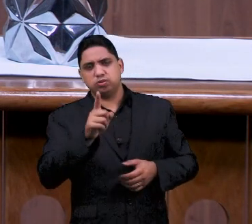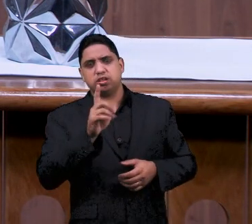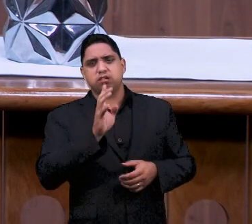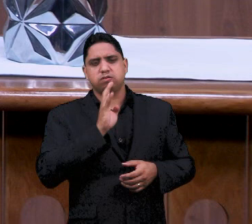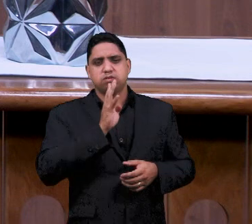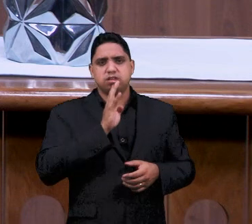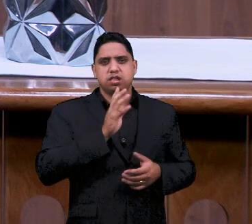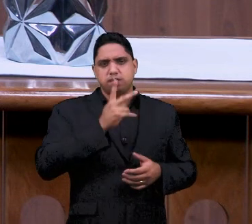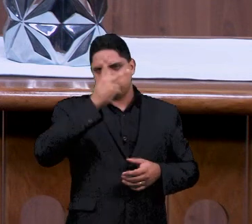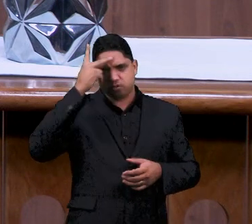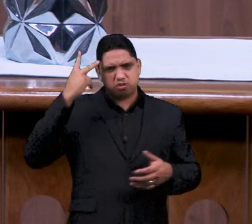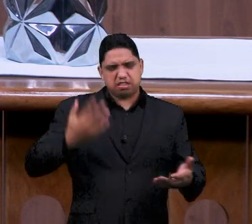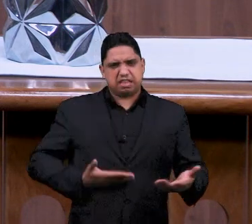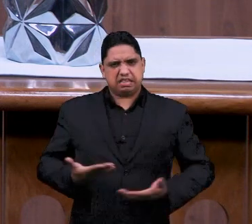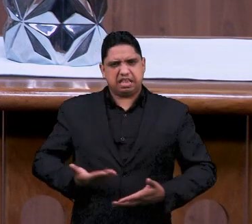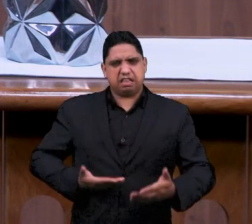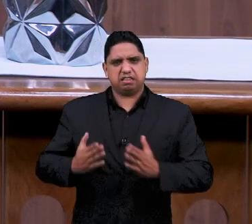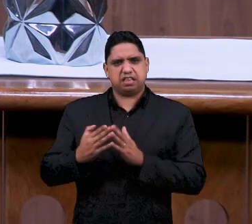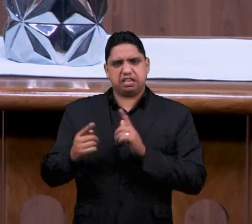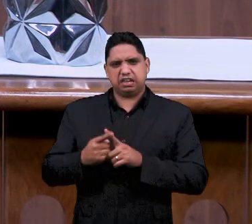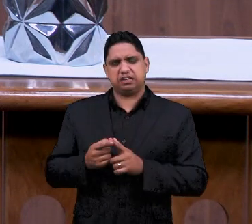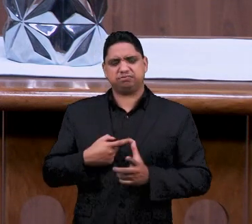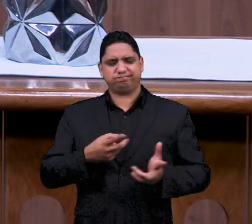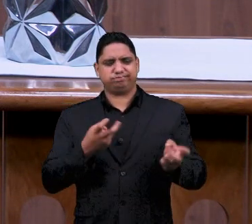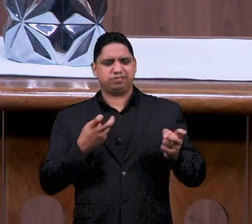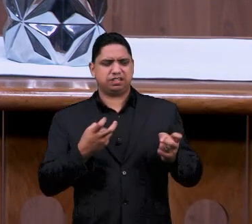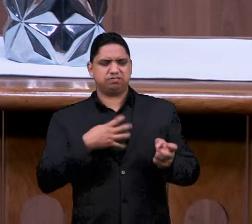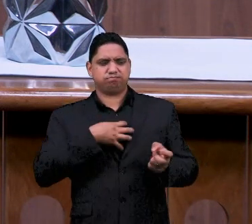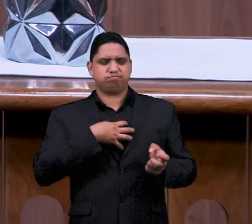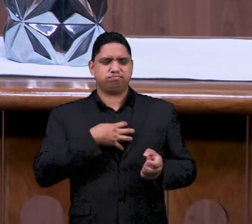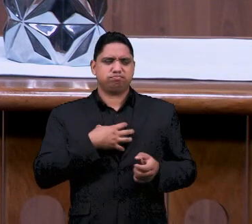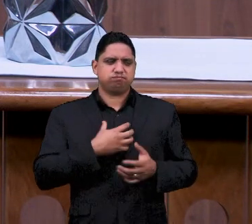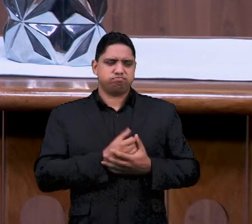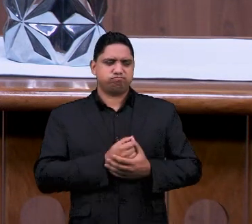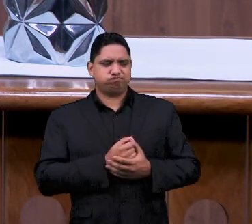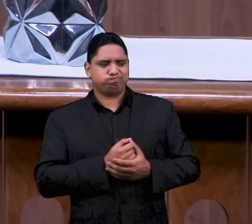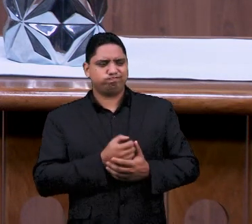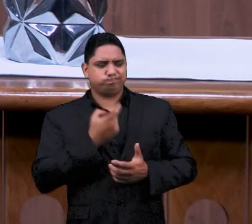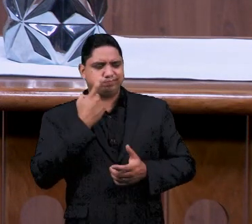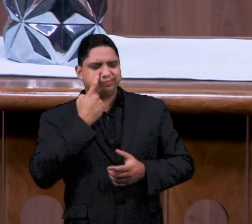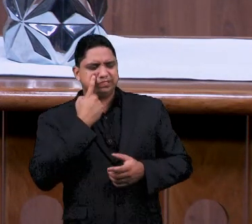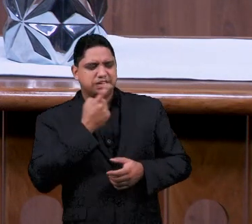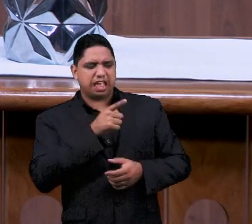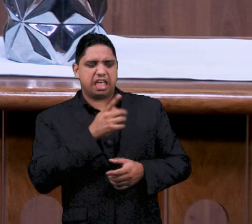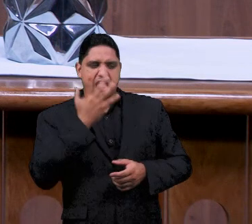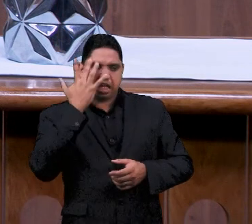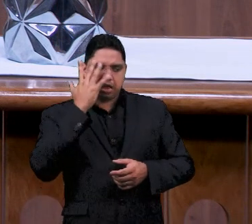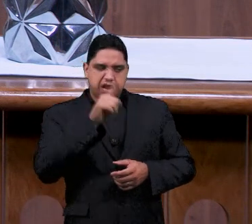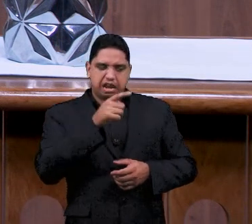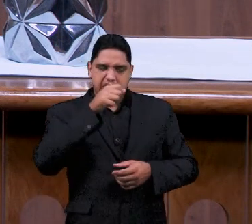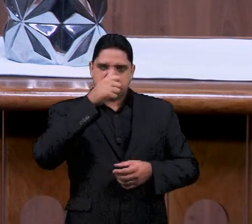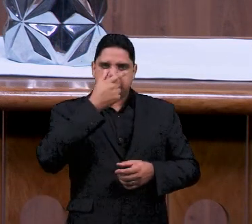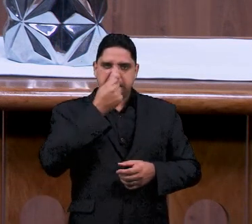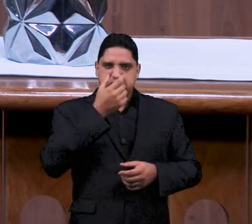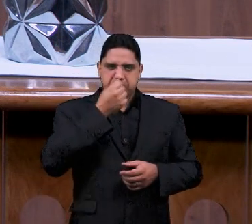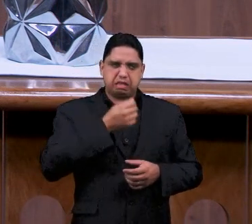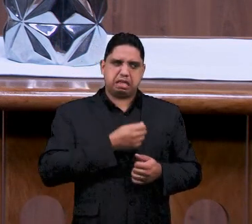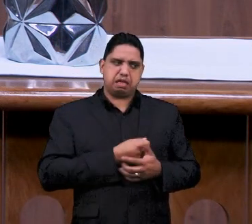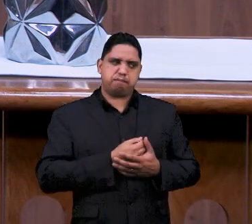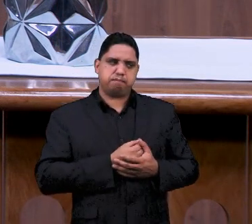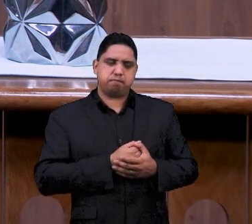l'église qui présente des symptômes, l'orientation, la recommandation, c'est qu'il cherche